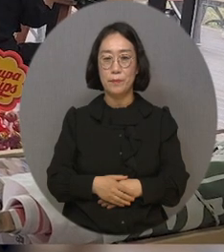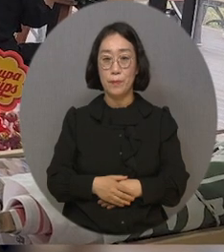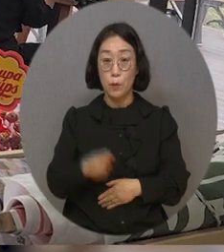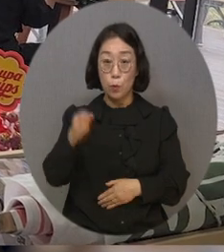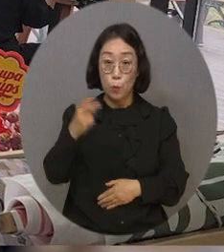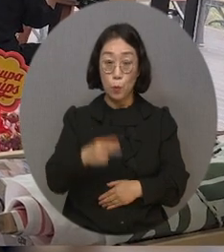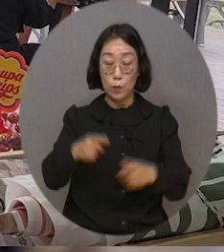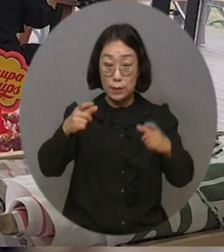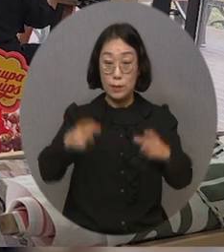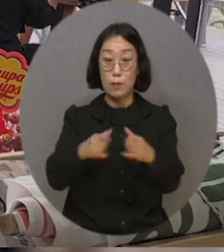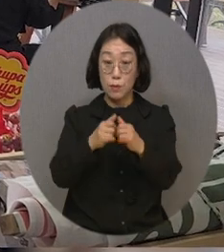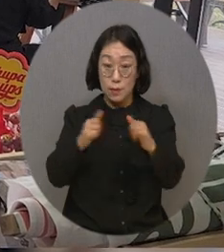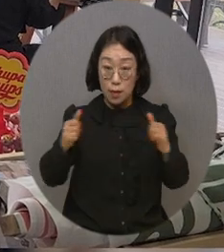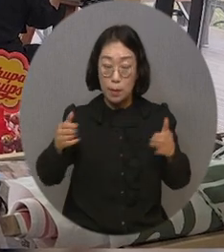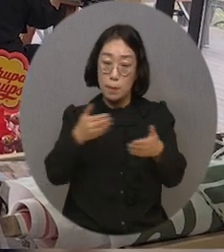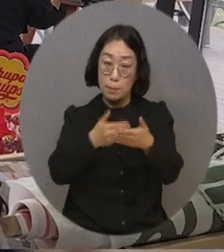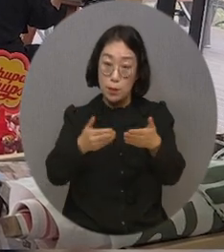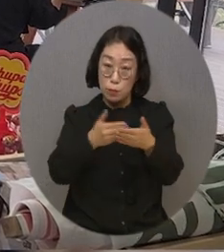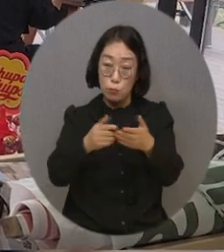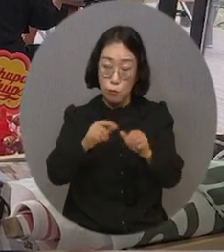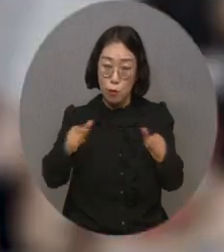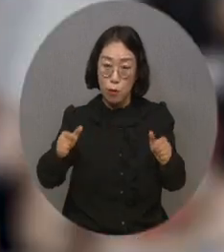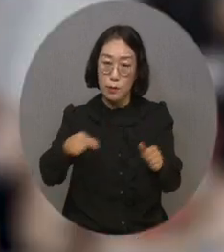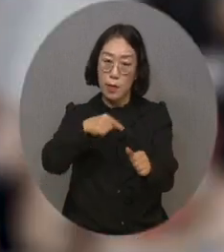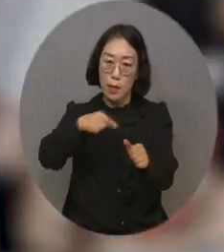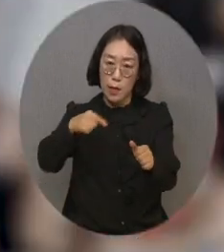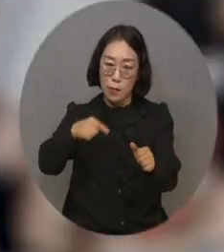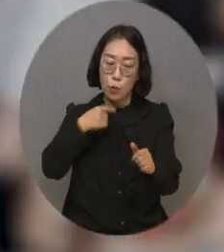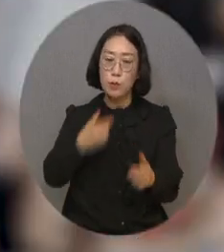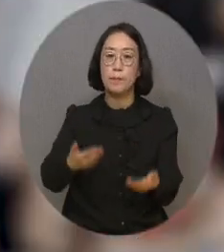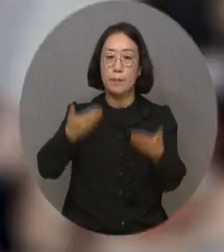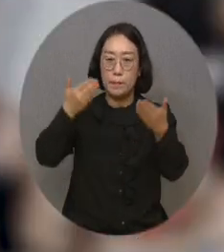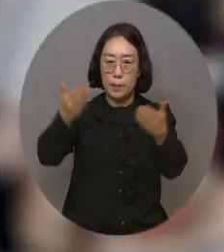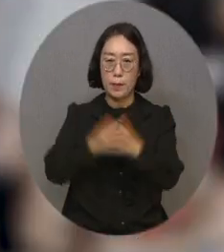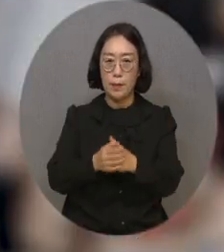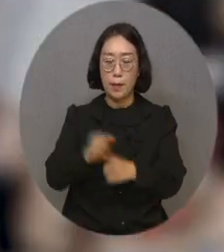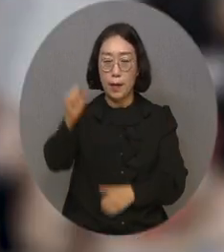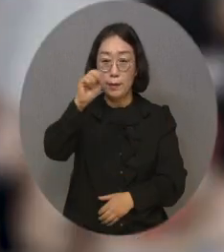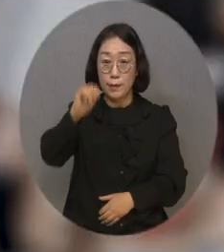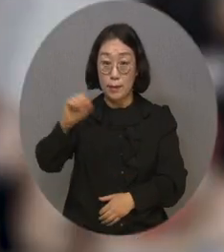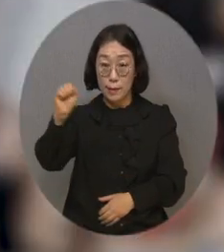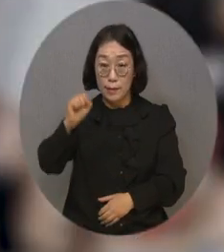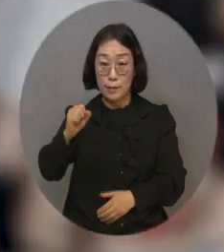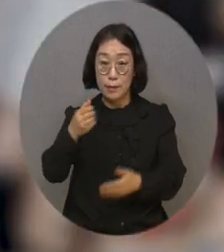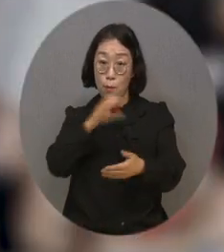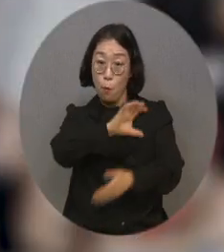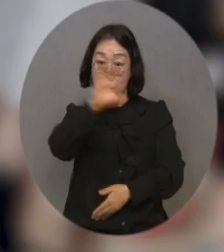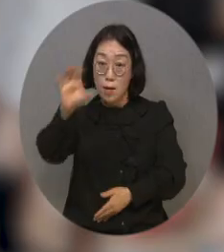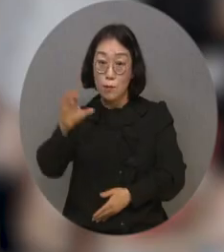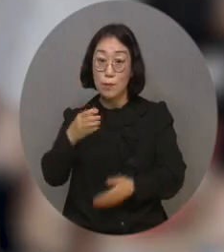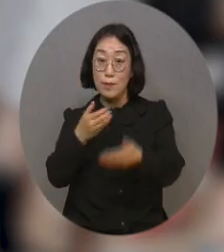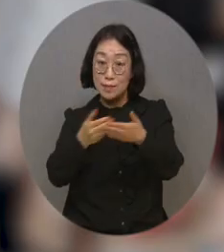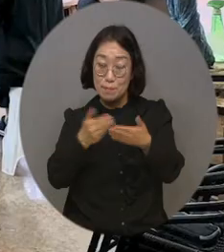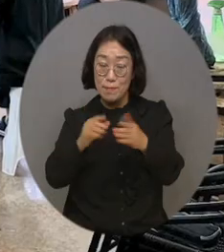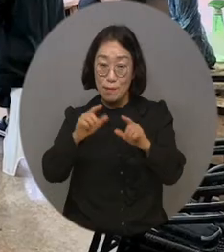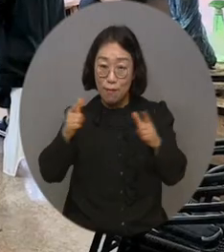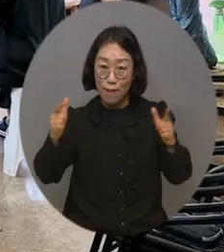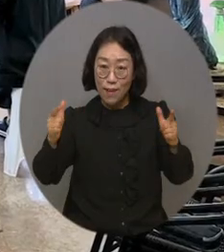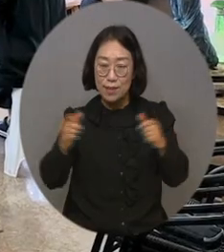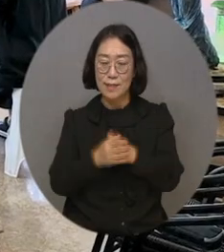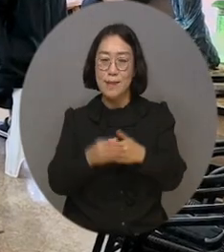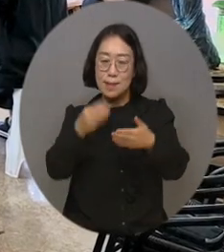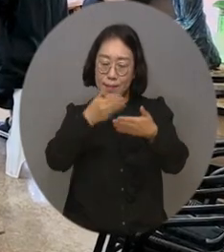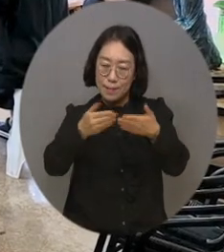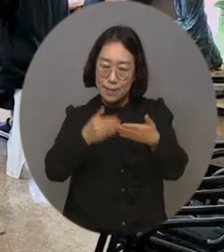또한 지역민들에게 미술 수업 재능 기부를 하고 SNS용 프로필 사진용으로 만 명에 가까운 사람들에게